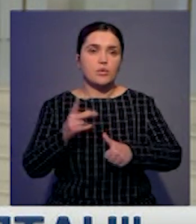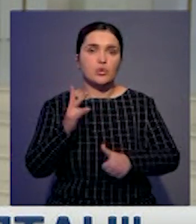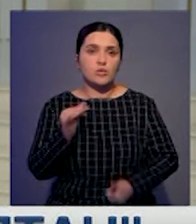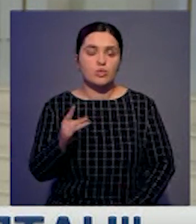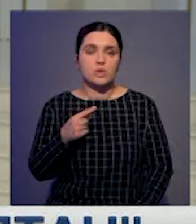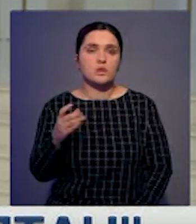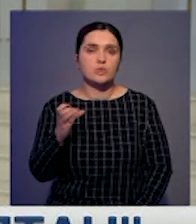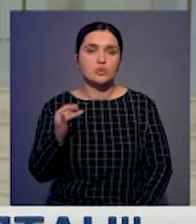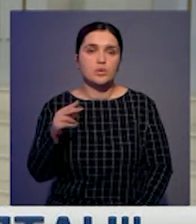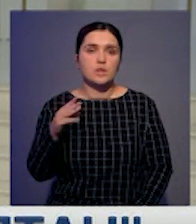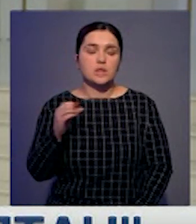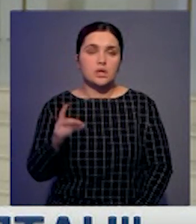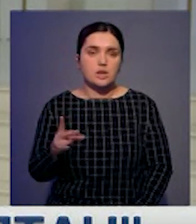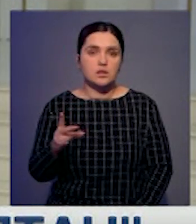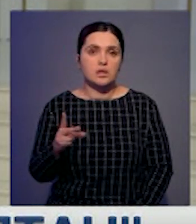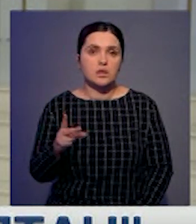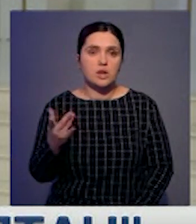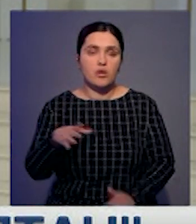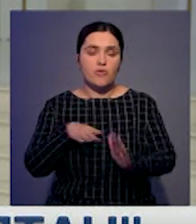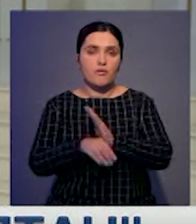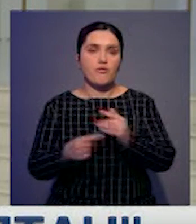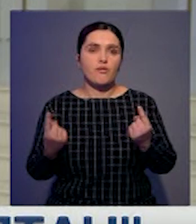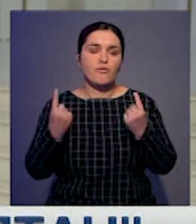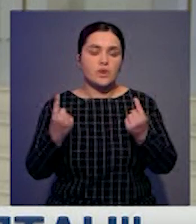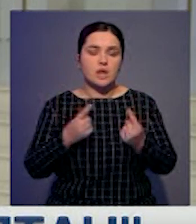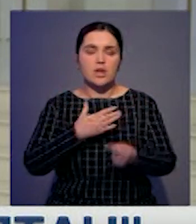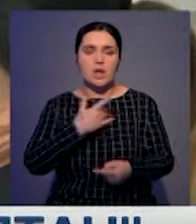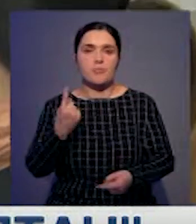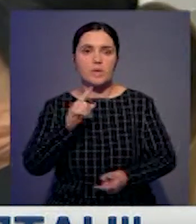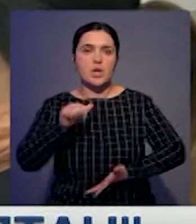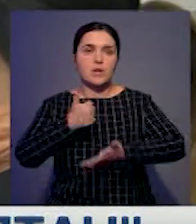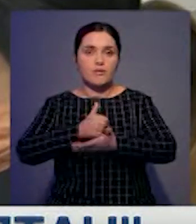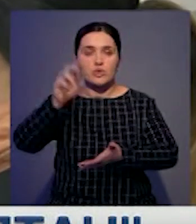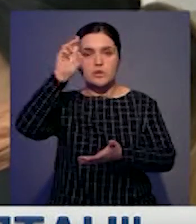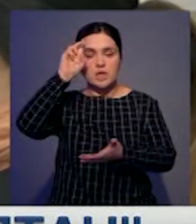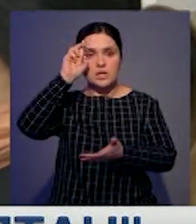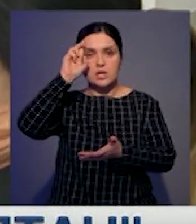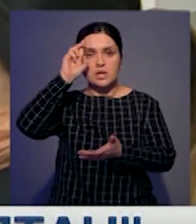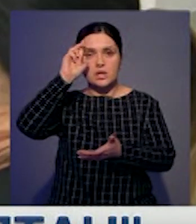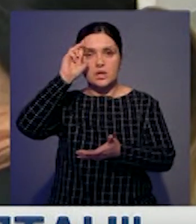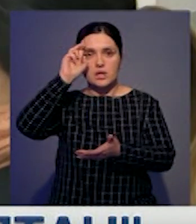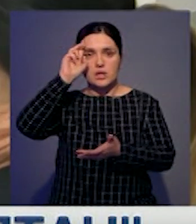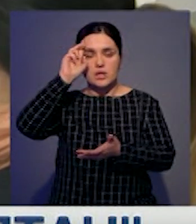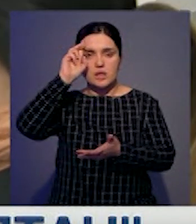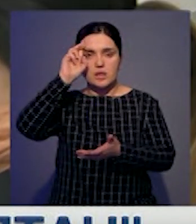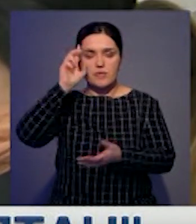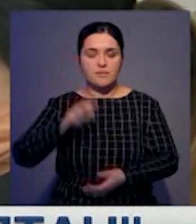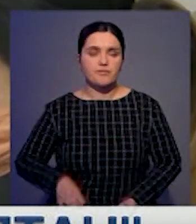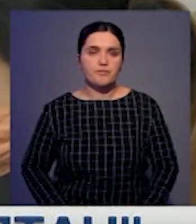Нур-Султан, так как он является великим нашим первым президентом и внес огромный вклад в нашу страну.